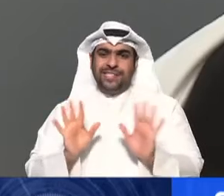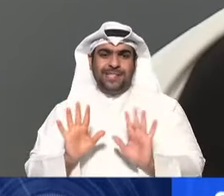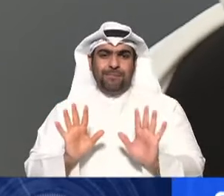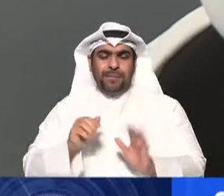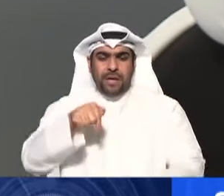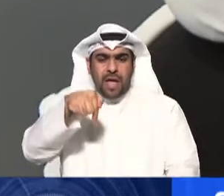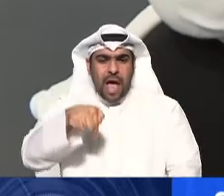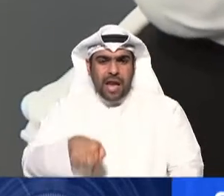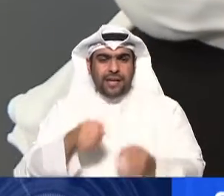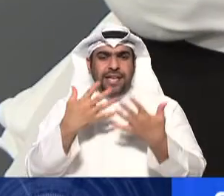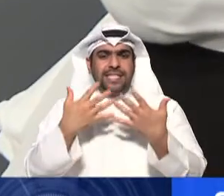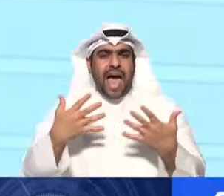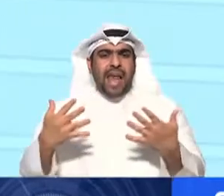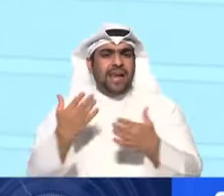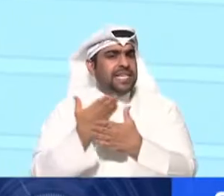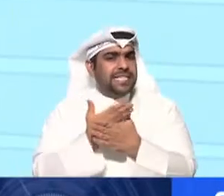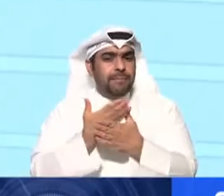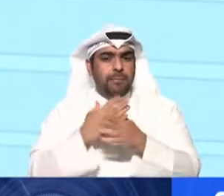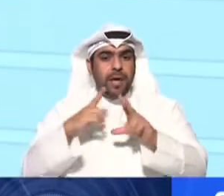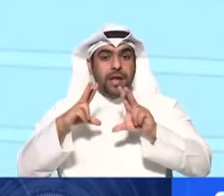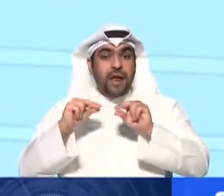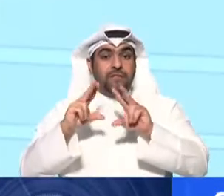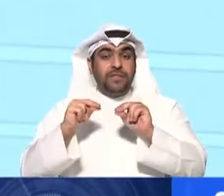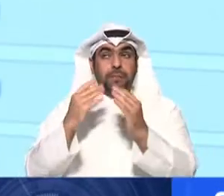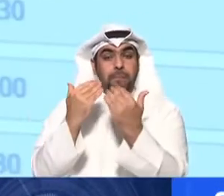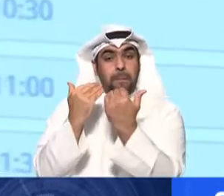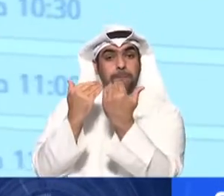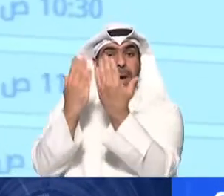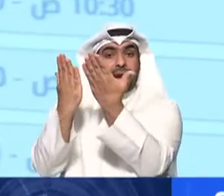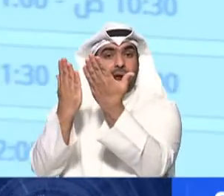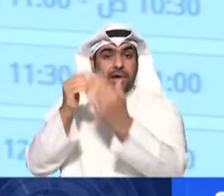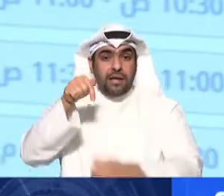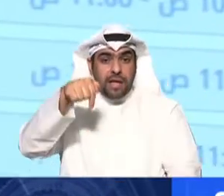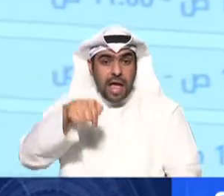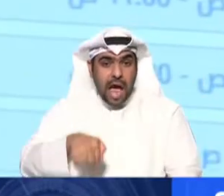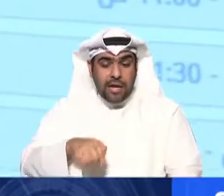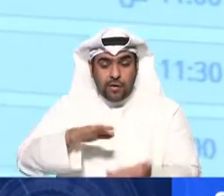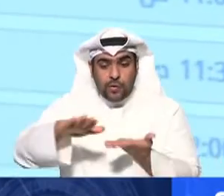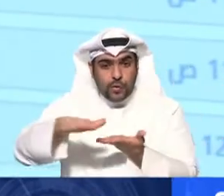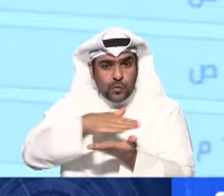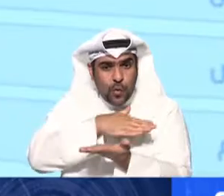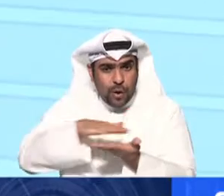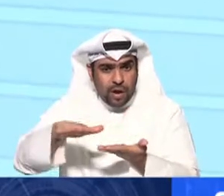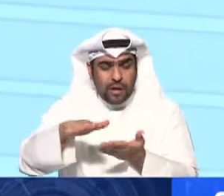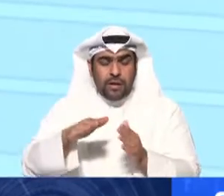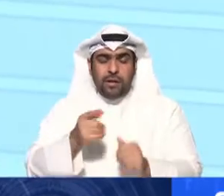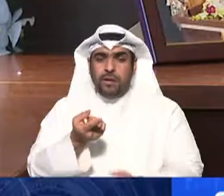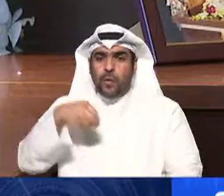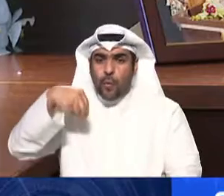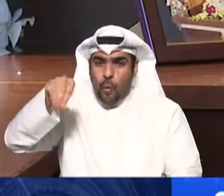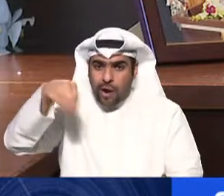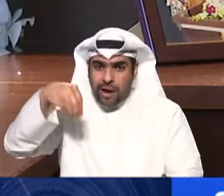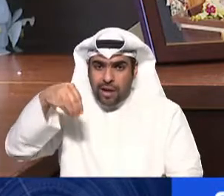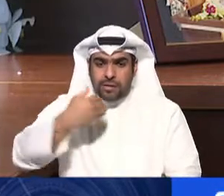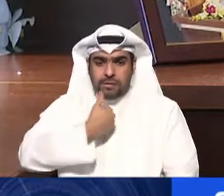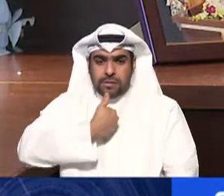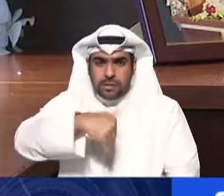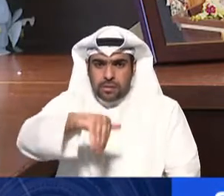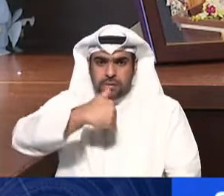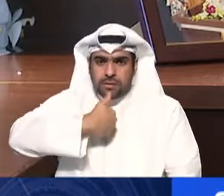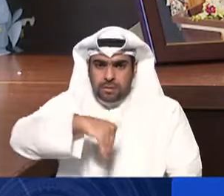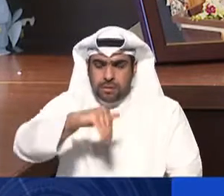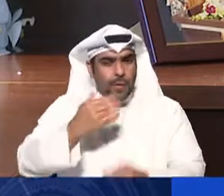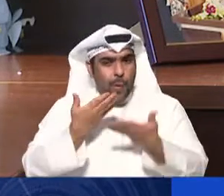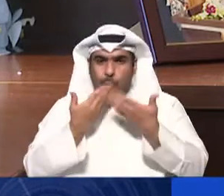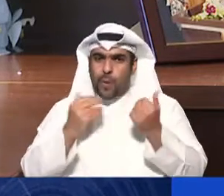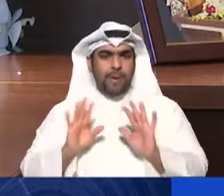للحاق بركب التكنولوجيا بإطلاقها منصة إلكترونية لتقليص الدورة المستندية. إنشاء 5 أنظمة إلكترونية